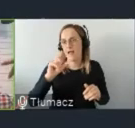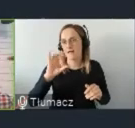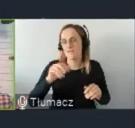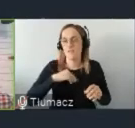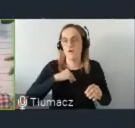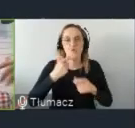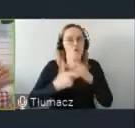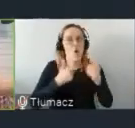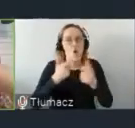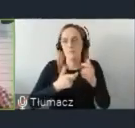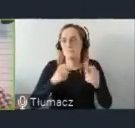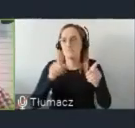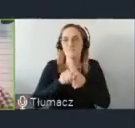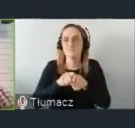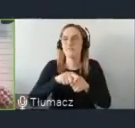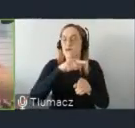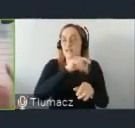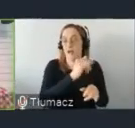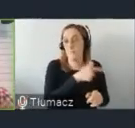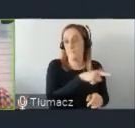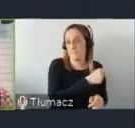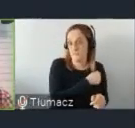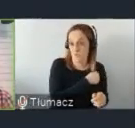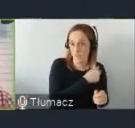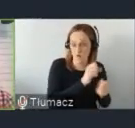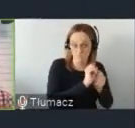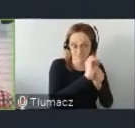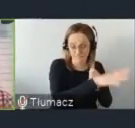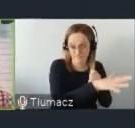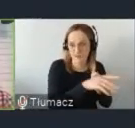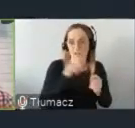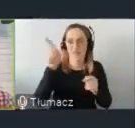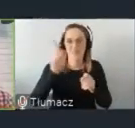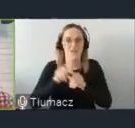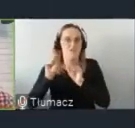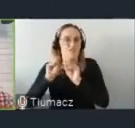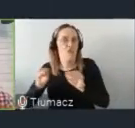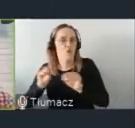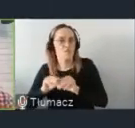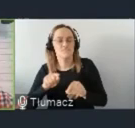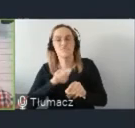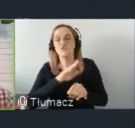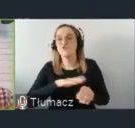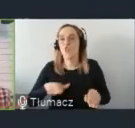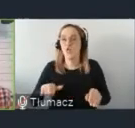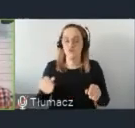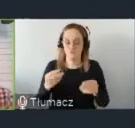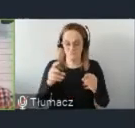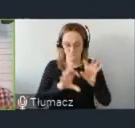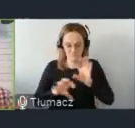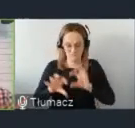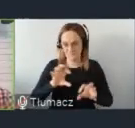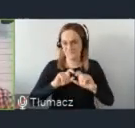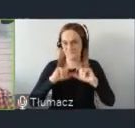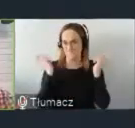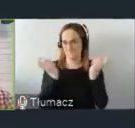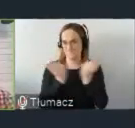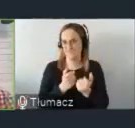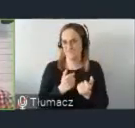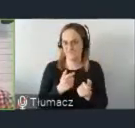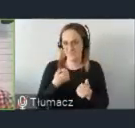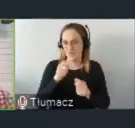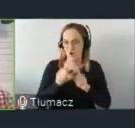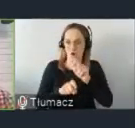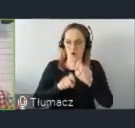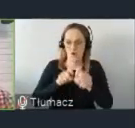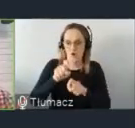wszystko, co nauczyciel, czyli wy jako bibliotekarze możecie puścić i włączyć tą samą rzecz, dzieciaki na swoich urządzeniach razem z wami krok po